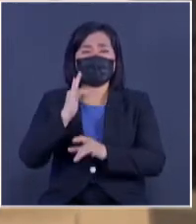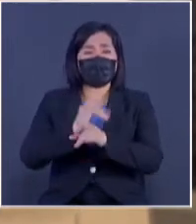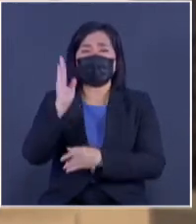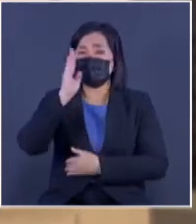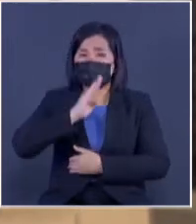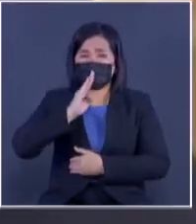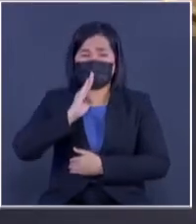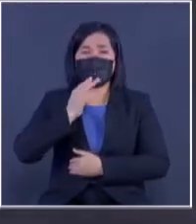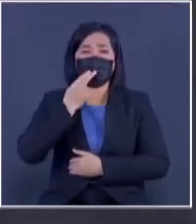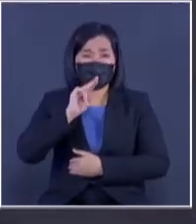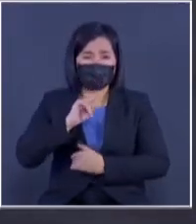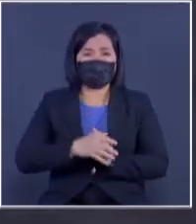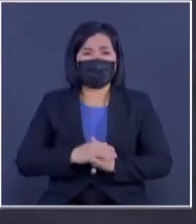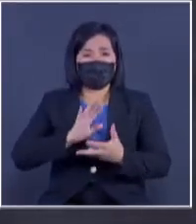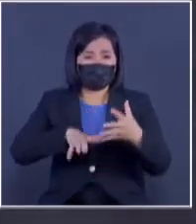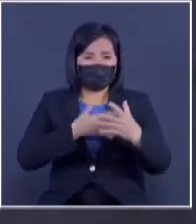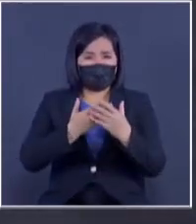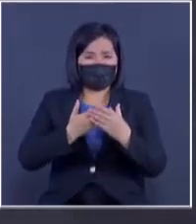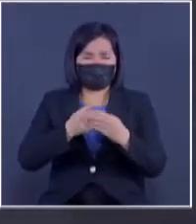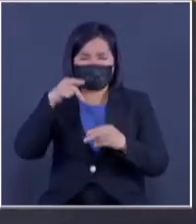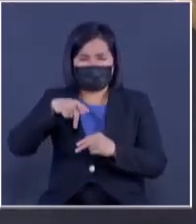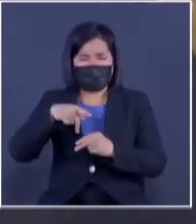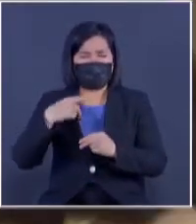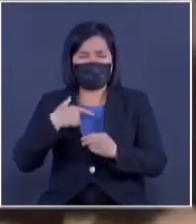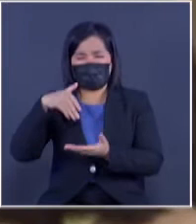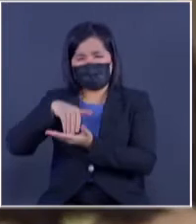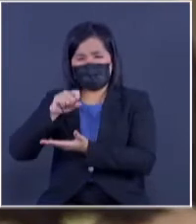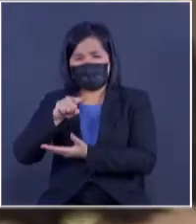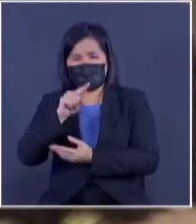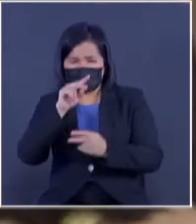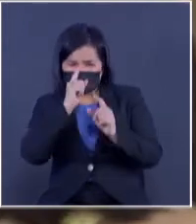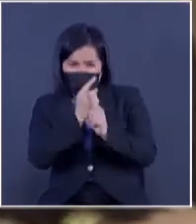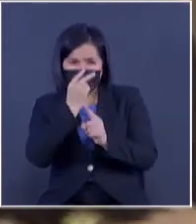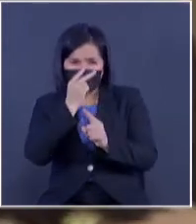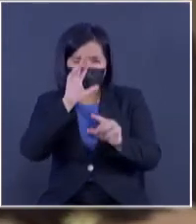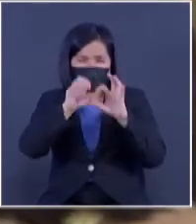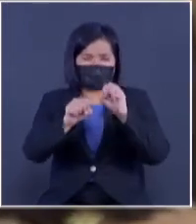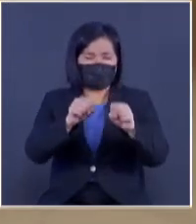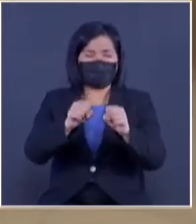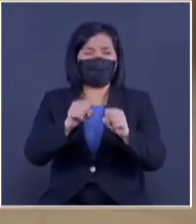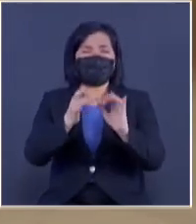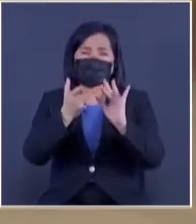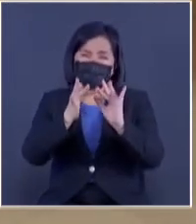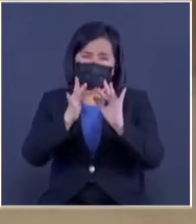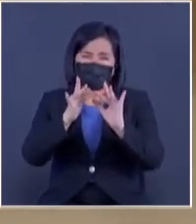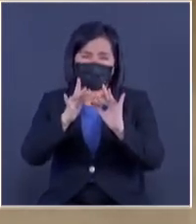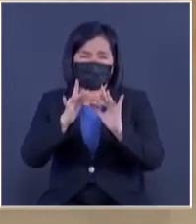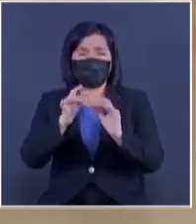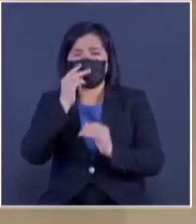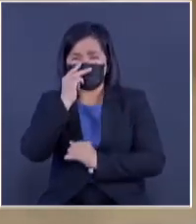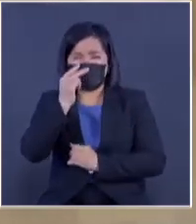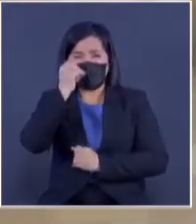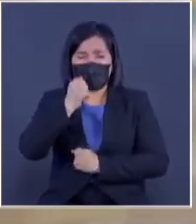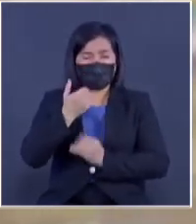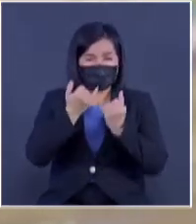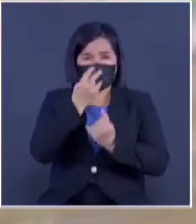พาะกิจขึ้นมาพร้อมกันนี้ก็ตั้งศูนย์ปราบปรามและติดตามจับกุมผู้ต้องสงสัยทางอินเทอร์เน็ตและสื่อสังคมออนไลน์เพราะว่าระยะหลังม